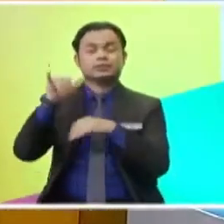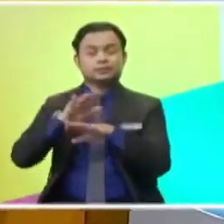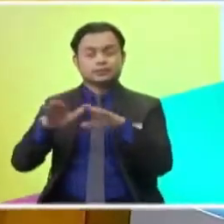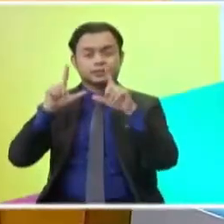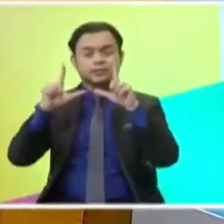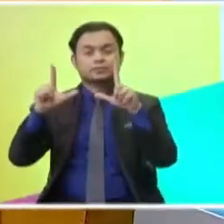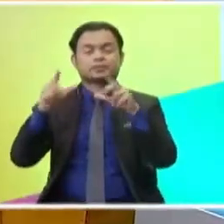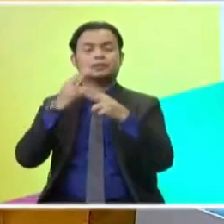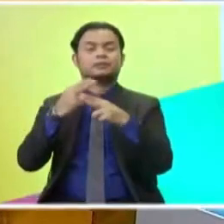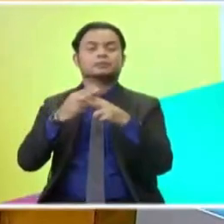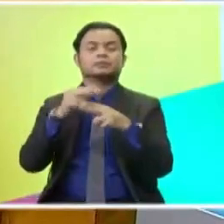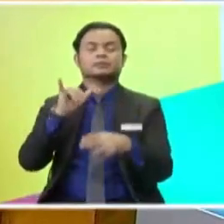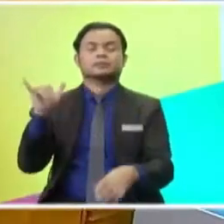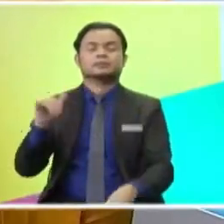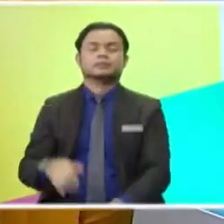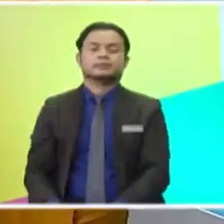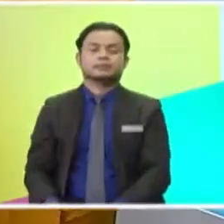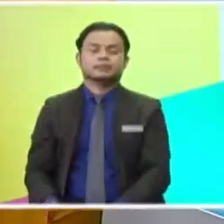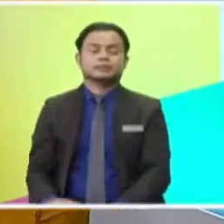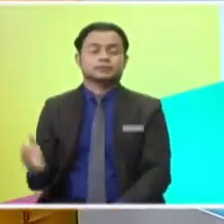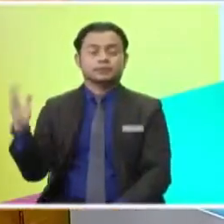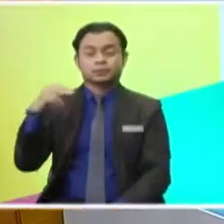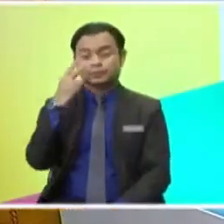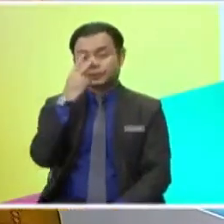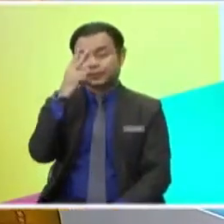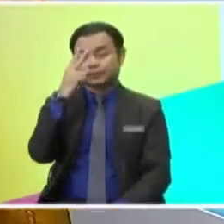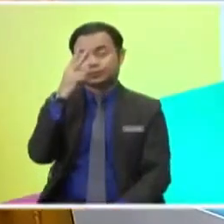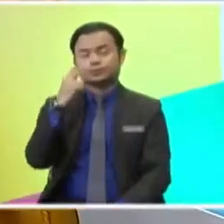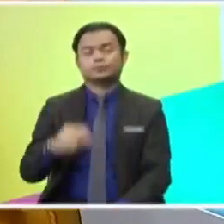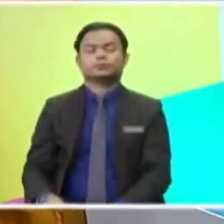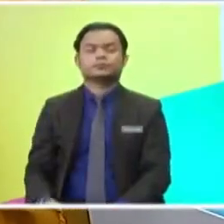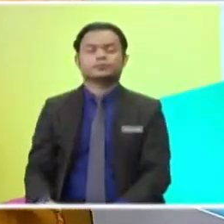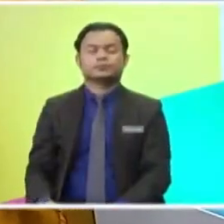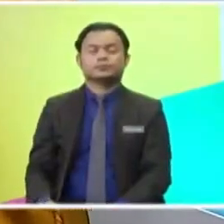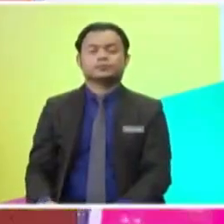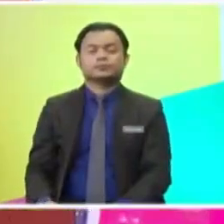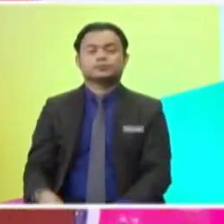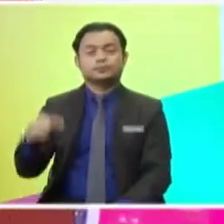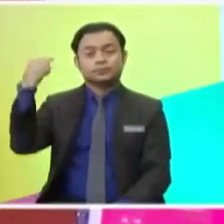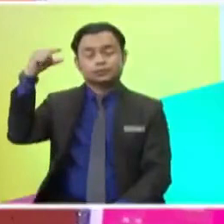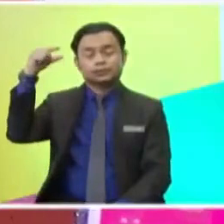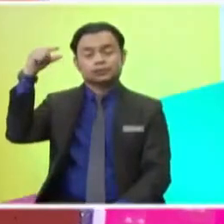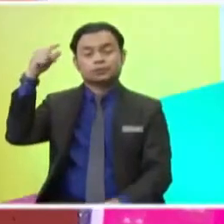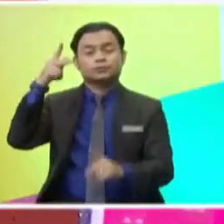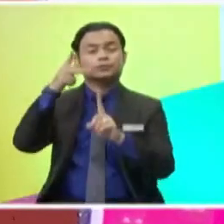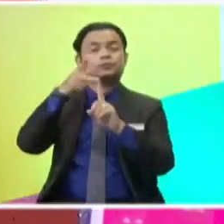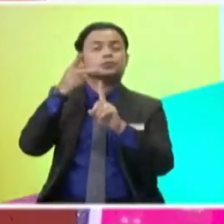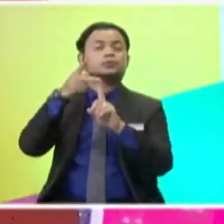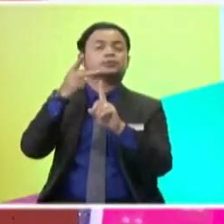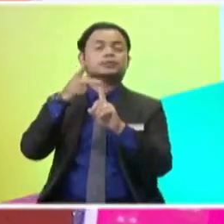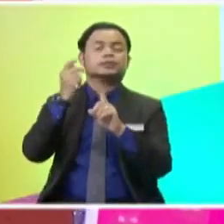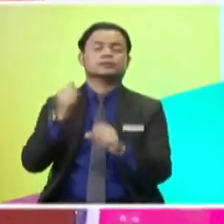mana? Okey, kita tengok. Okey, yang hijau ni, okey, di bawah Pulau Kedah. Pulau Pinang. Di bawah Kedah kita ada Pulau Pinang